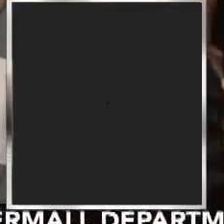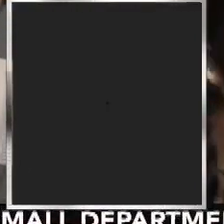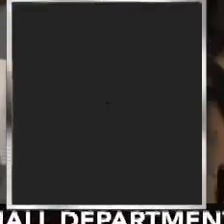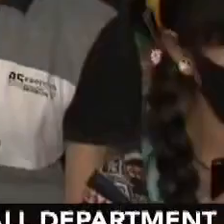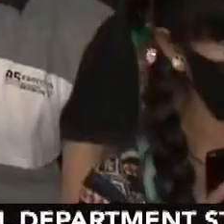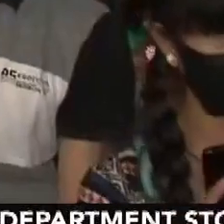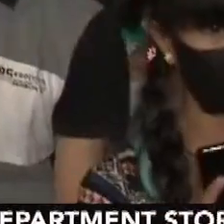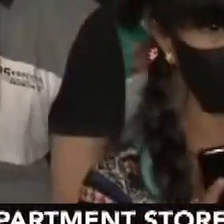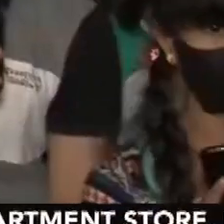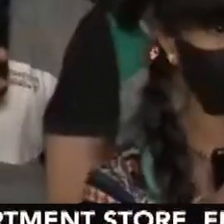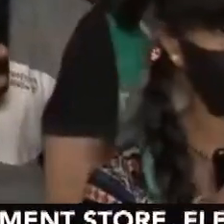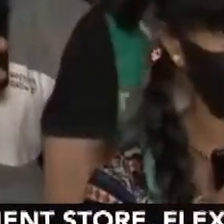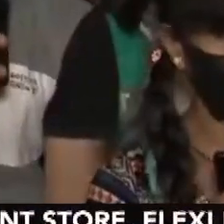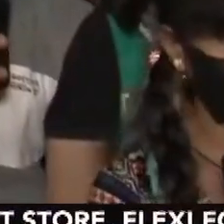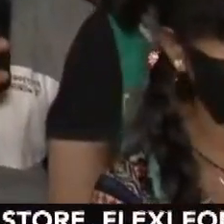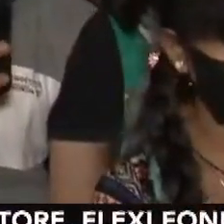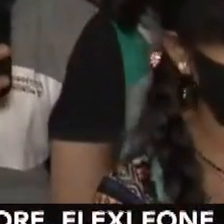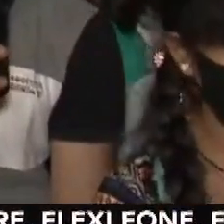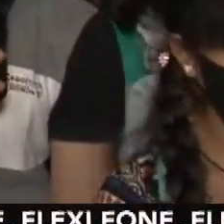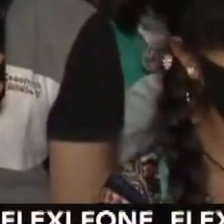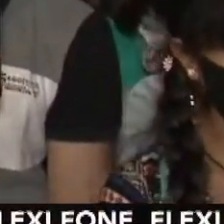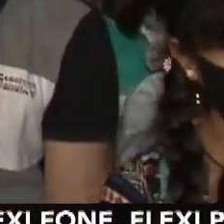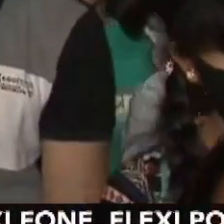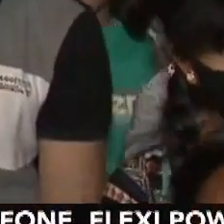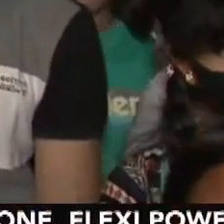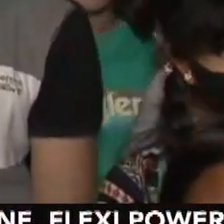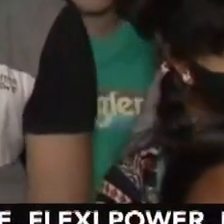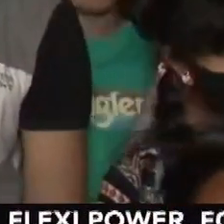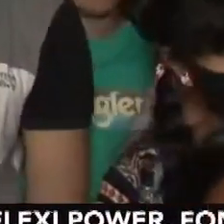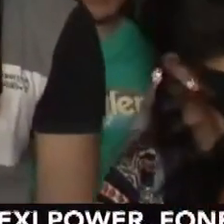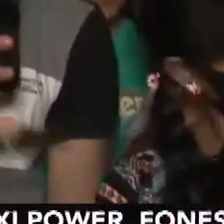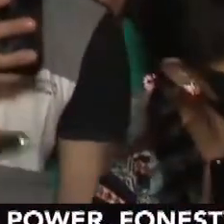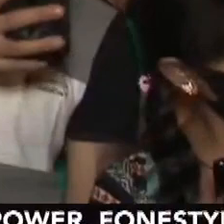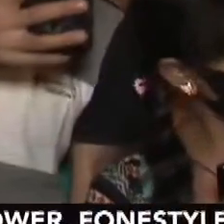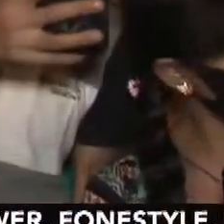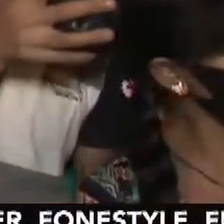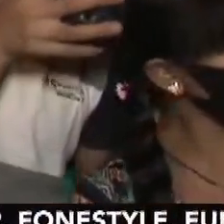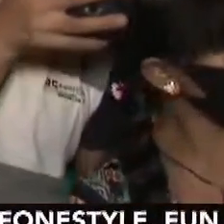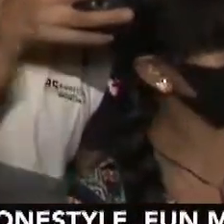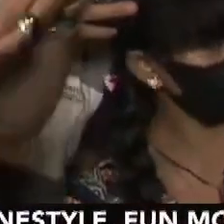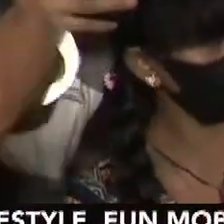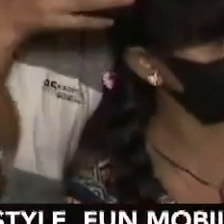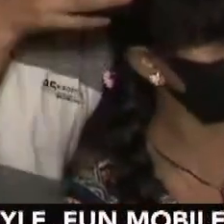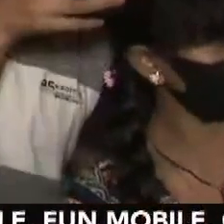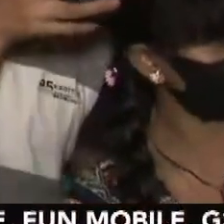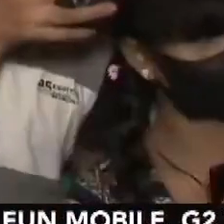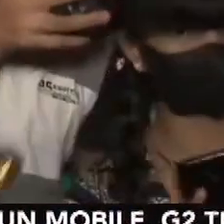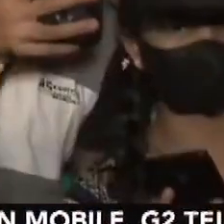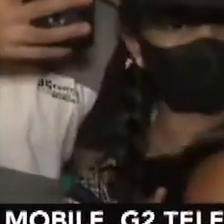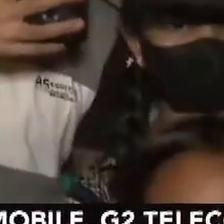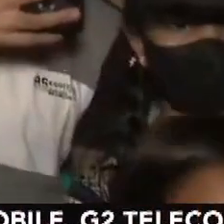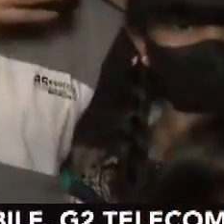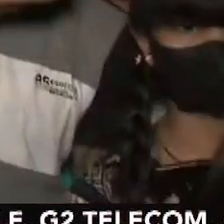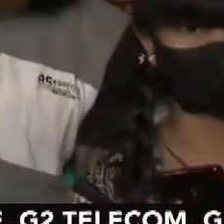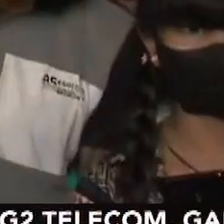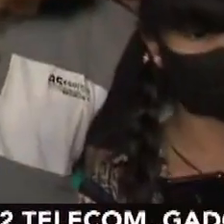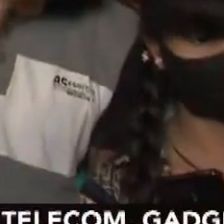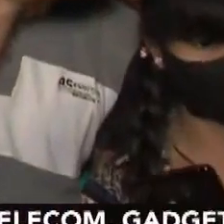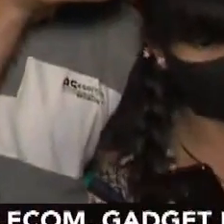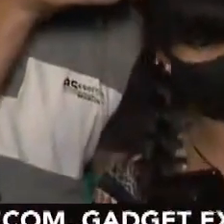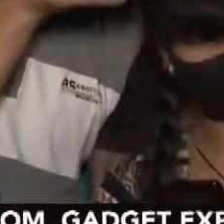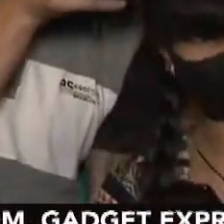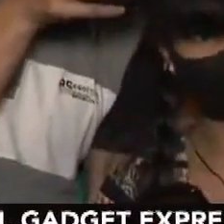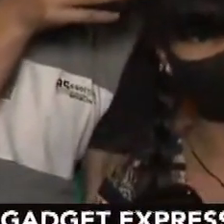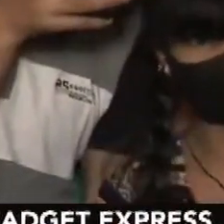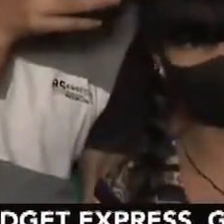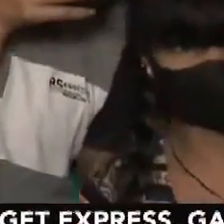At Ivan, kung marami na yung mga tao dito sa Luneta kaninang hapon o umaga hanggang hapon, mas lalong dumami yung mga